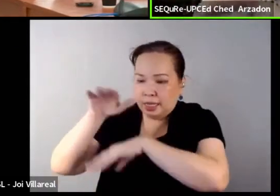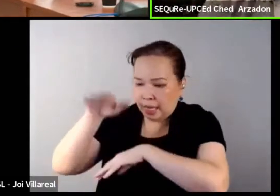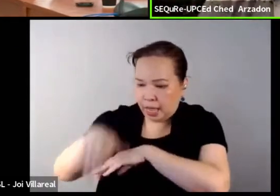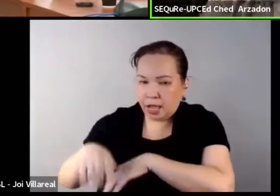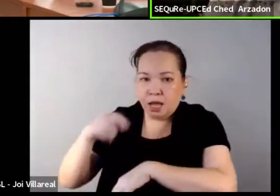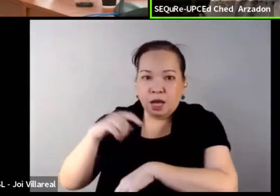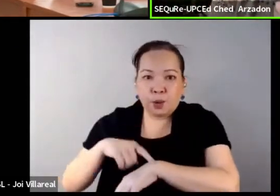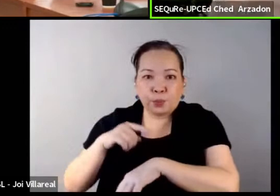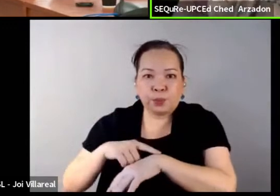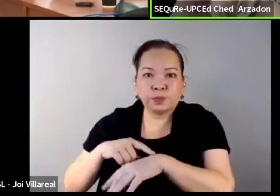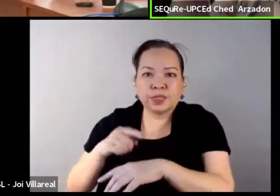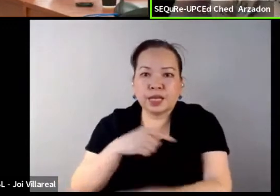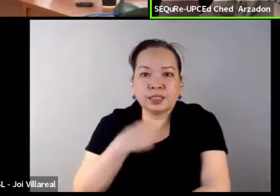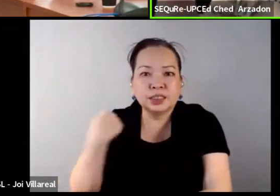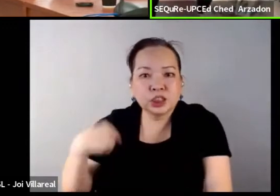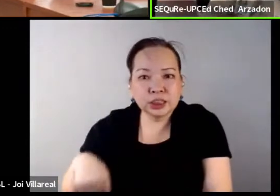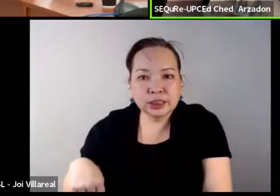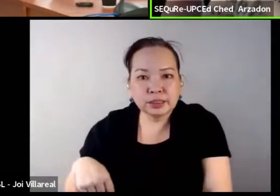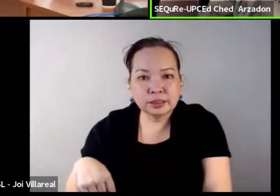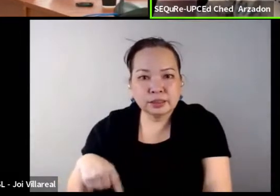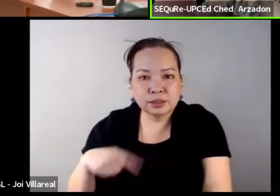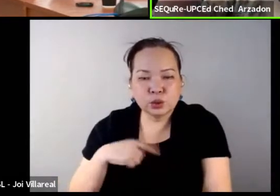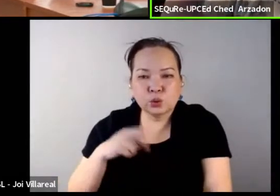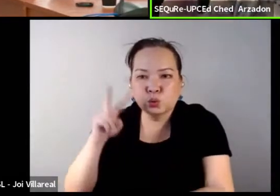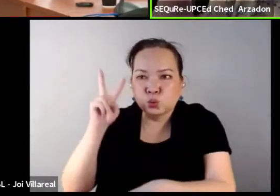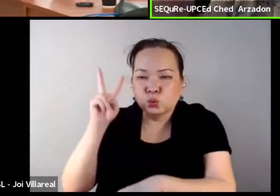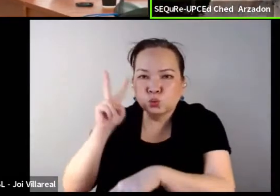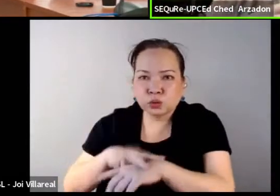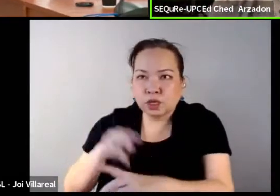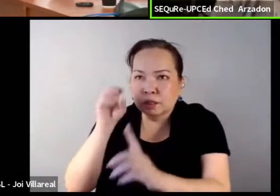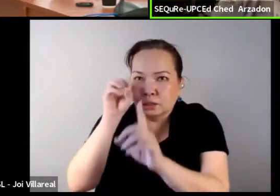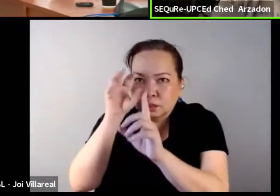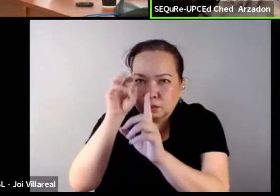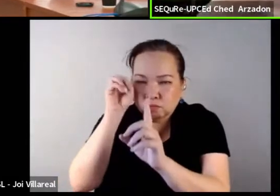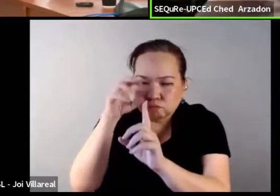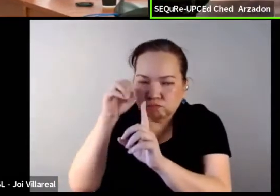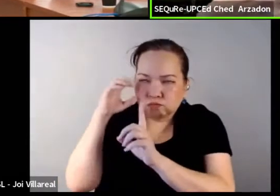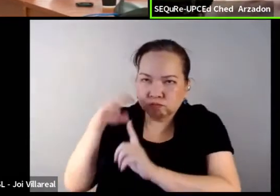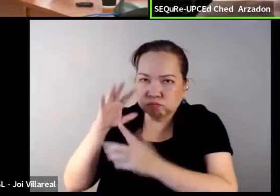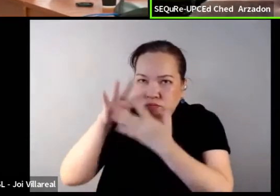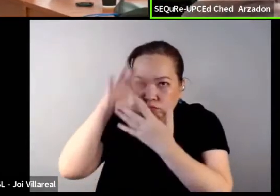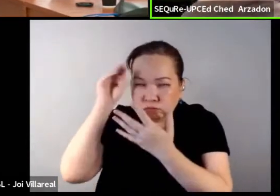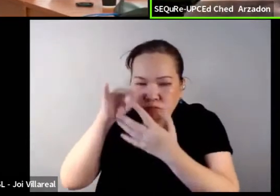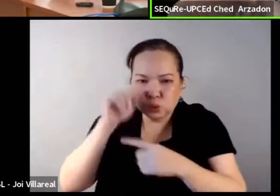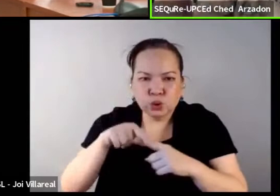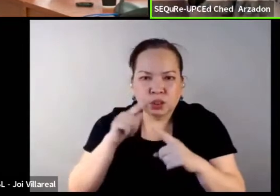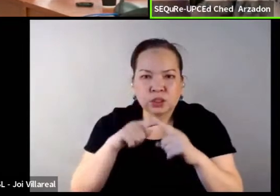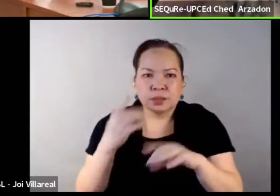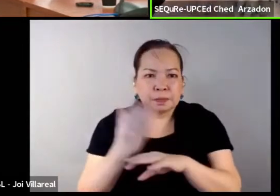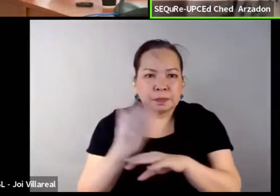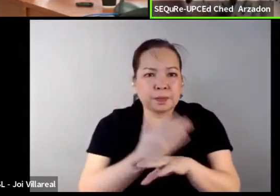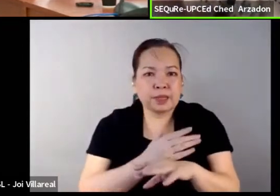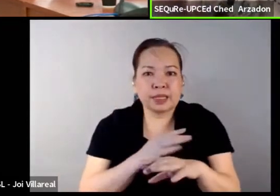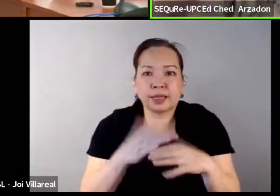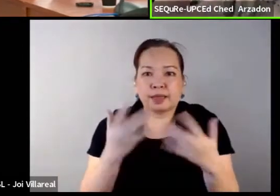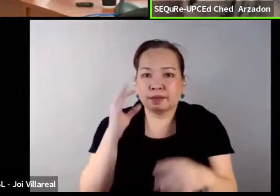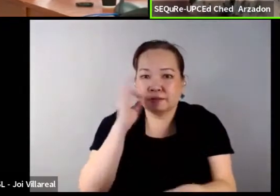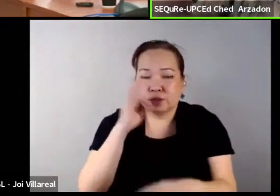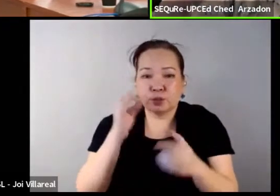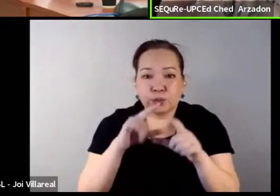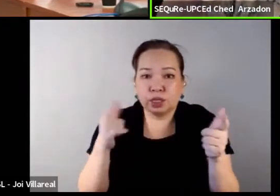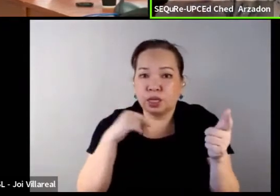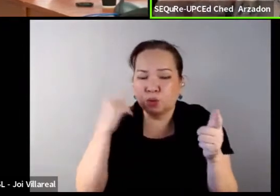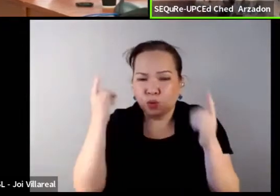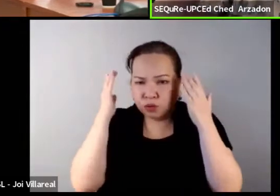double exposure, ano? So siguro kung i-develop, linangin natin ang ating mga languages. Ang Philippine language hindi lang sa